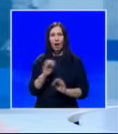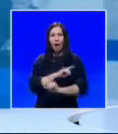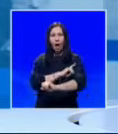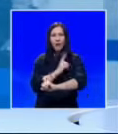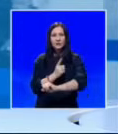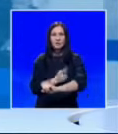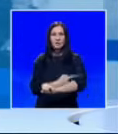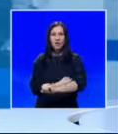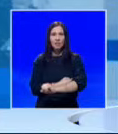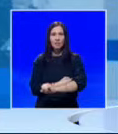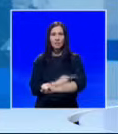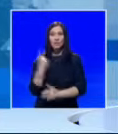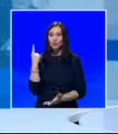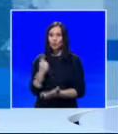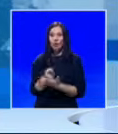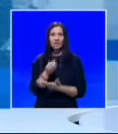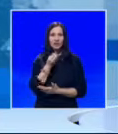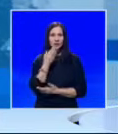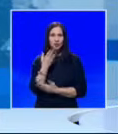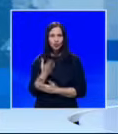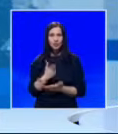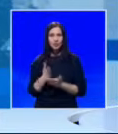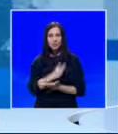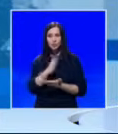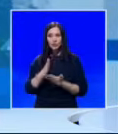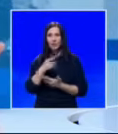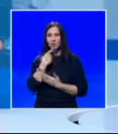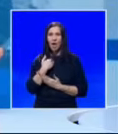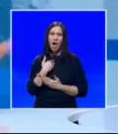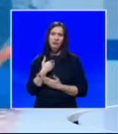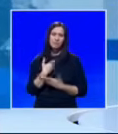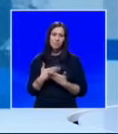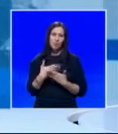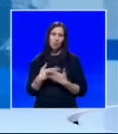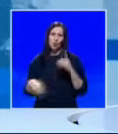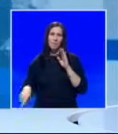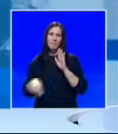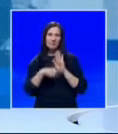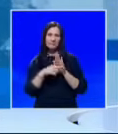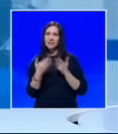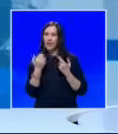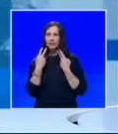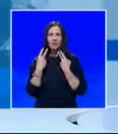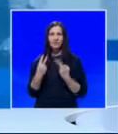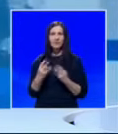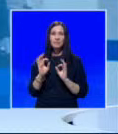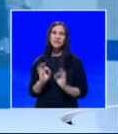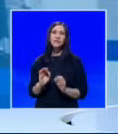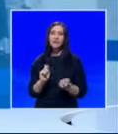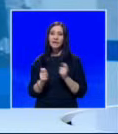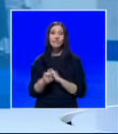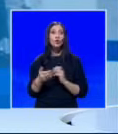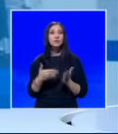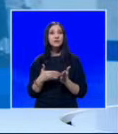силно настояваха да се случат през последните години. Аз съм по-скоро песимист, няма да видим истински